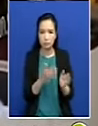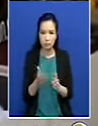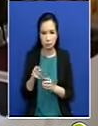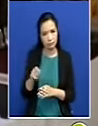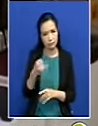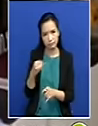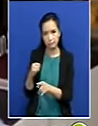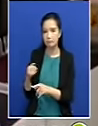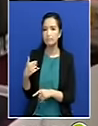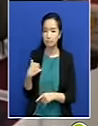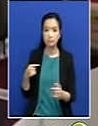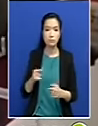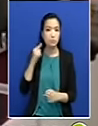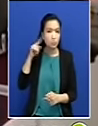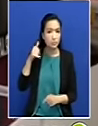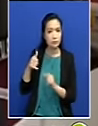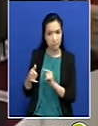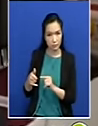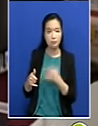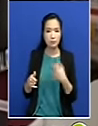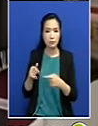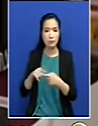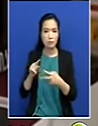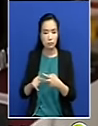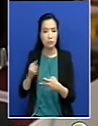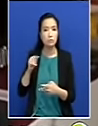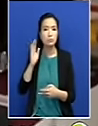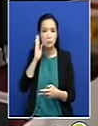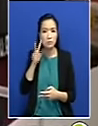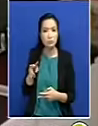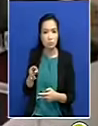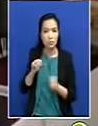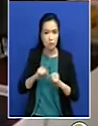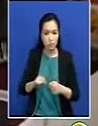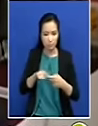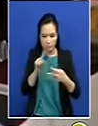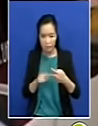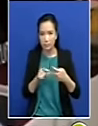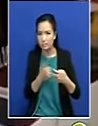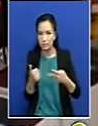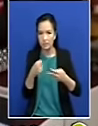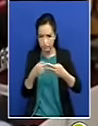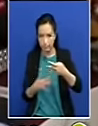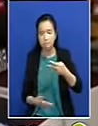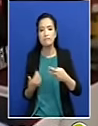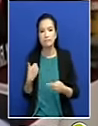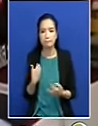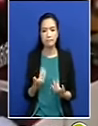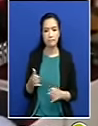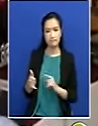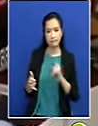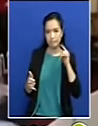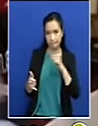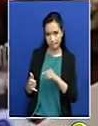ำเนินคดีเพราะว่านอกจากตัวนางสาวสังการรัฐแล้วยังมีอีกหลายคนครับที่อยู่ในขบวนการนี้เบื้องต้นนะครับแจ้งข้อห